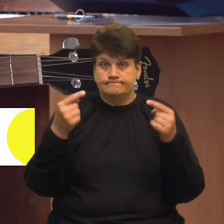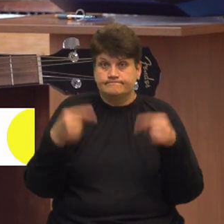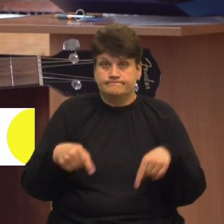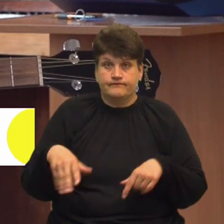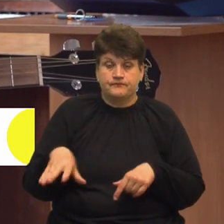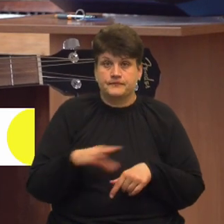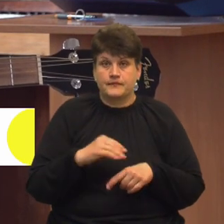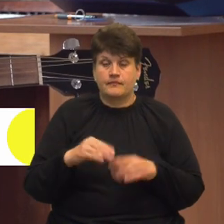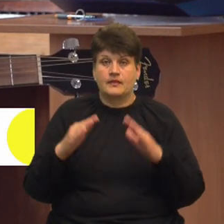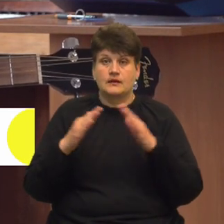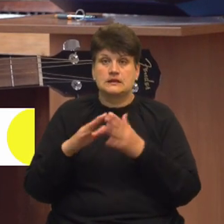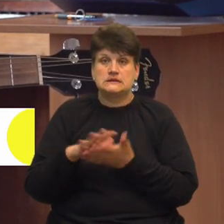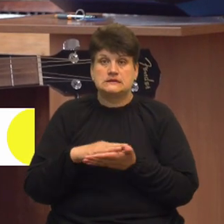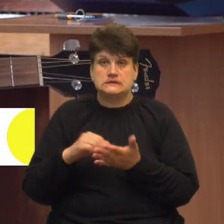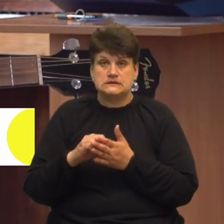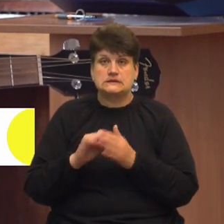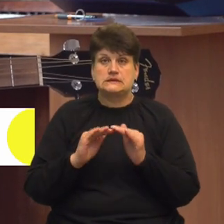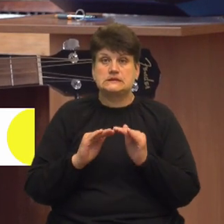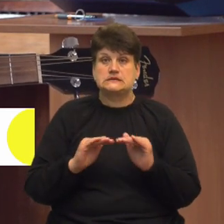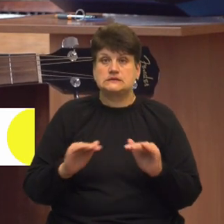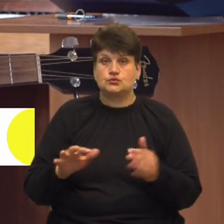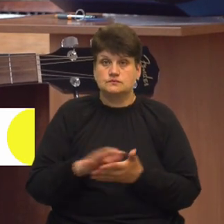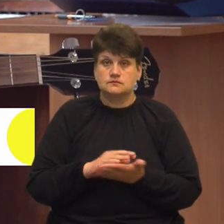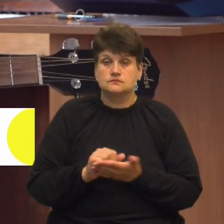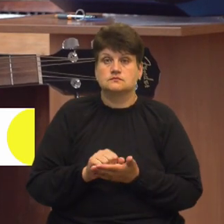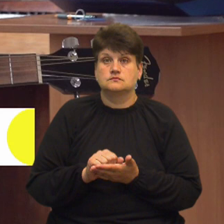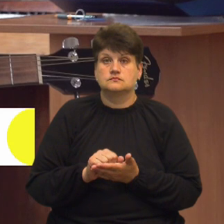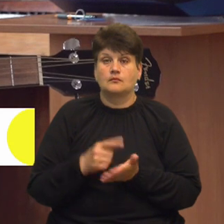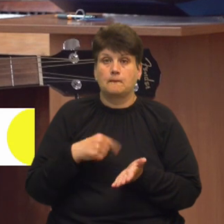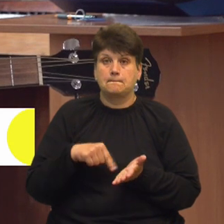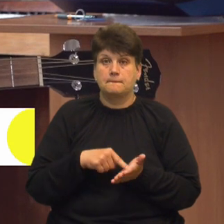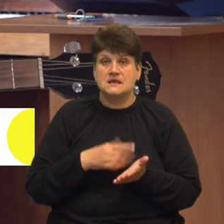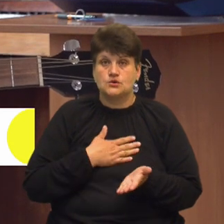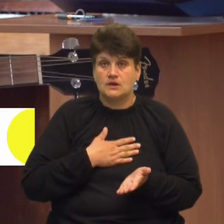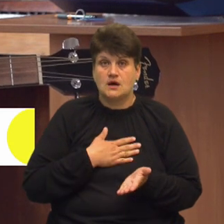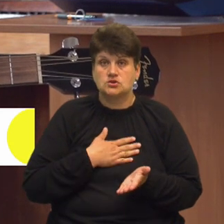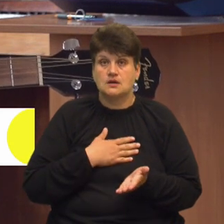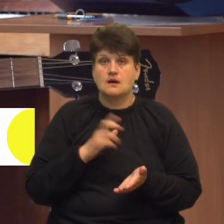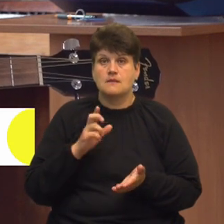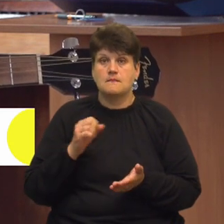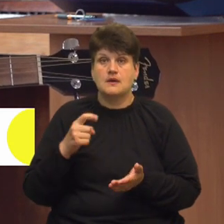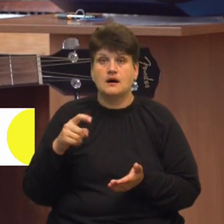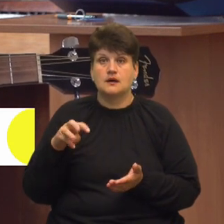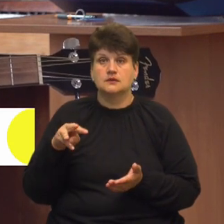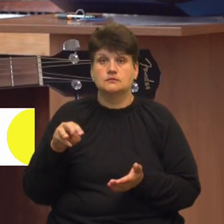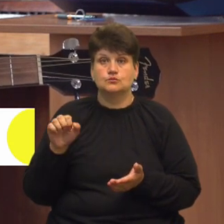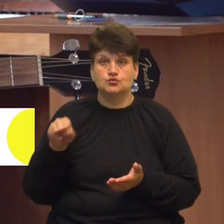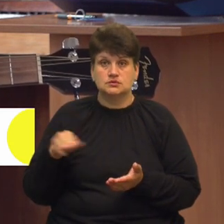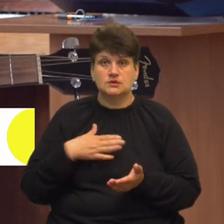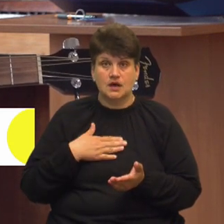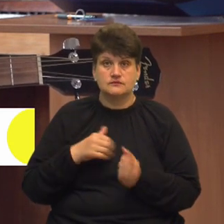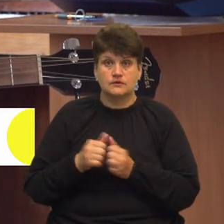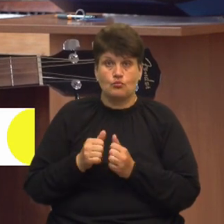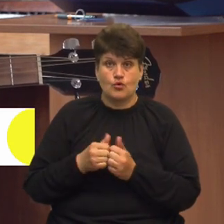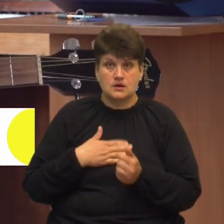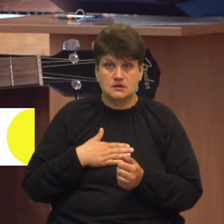дім, знищено садок, місто наше, Бахмут наш, то, що він поряд з нами, з